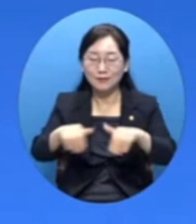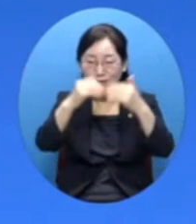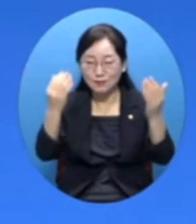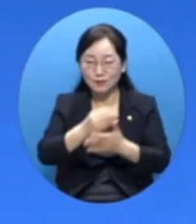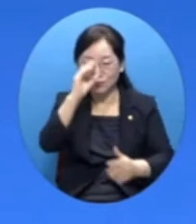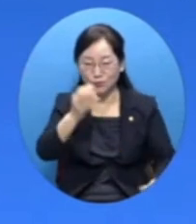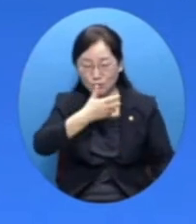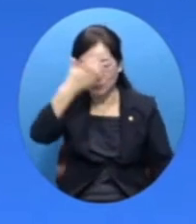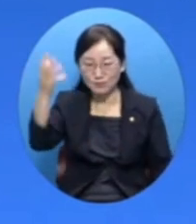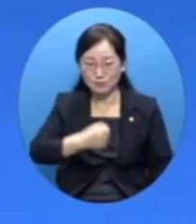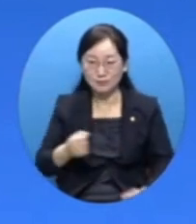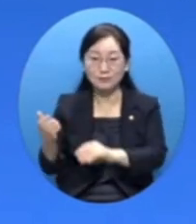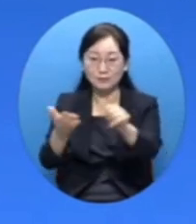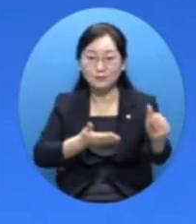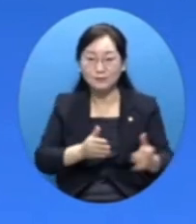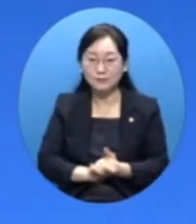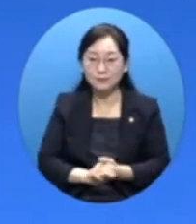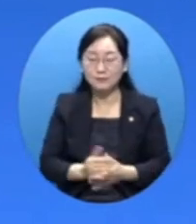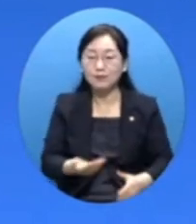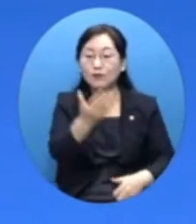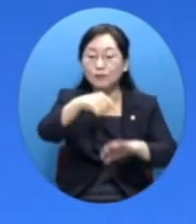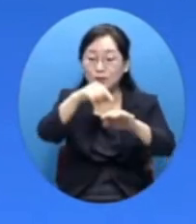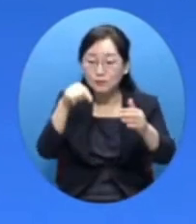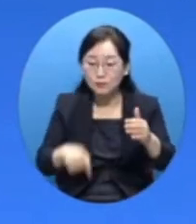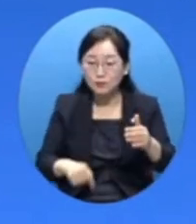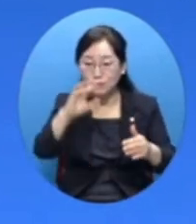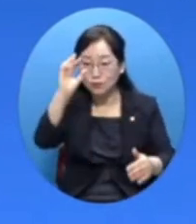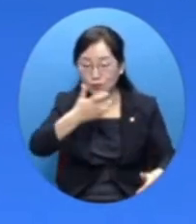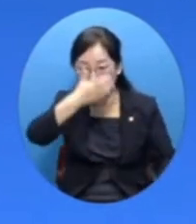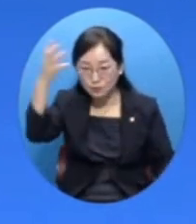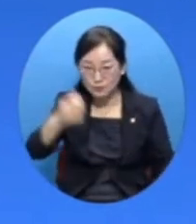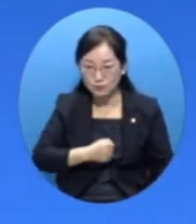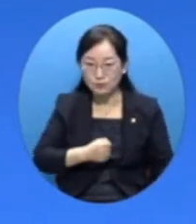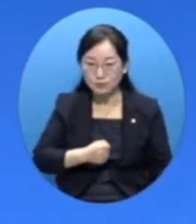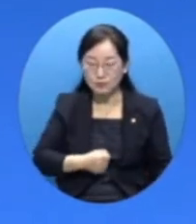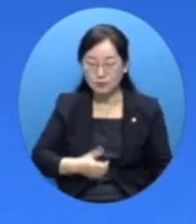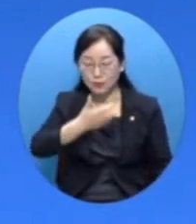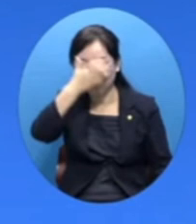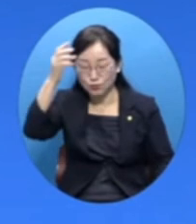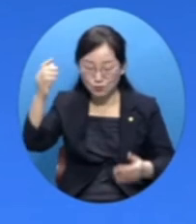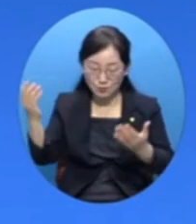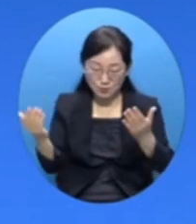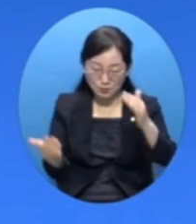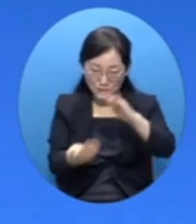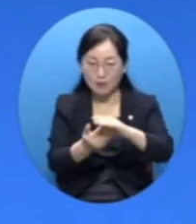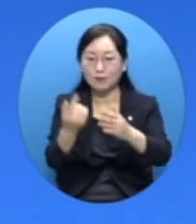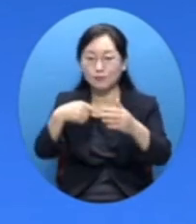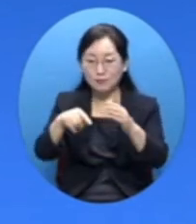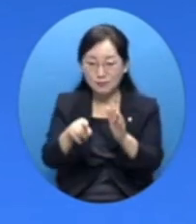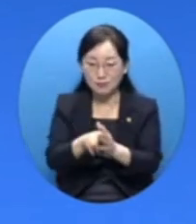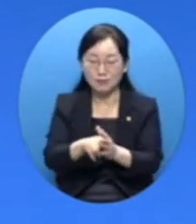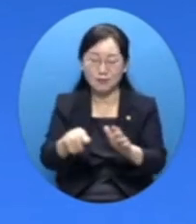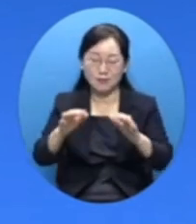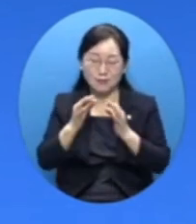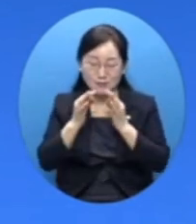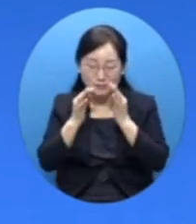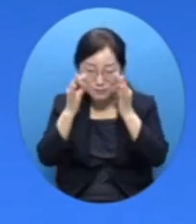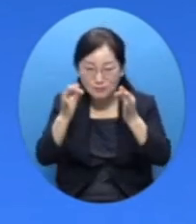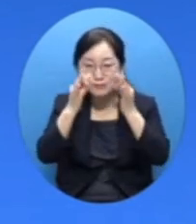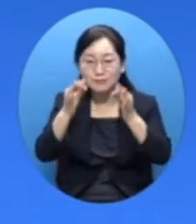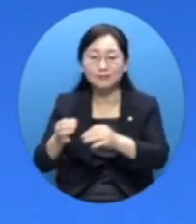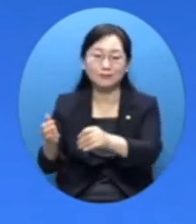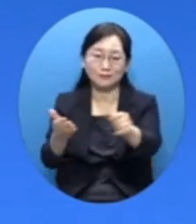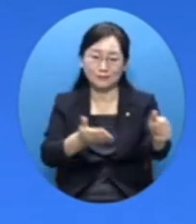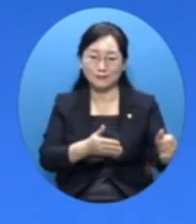거룩한 꿈을 갖게 되기를 바랍니다 아멘 여러분 마음에 거룩한 꿈 마음에 품고 그 꿈을 이루 해서 모든 노력을 아끼지 않는 여러분